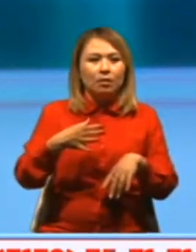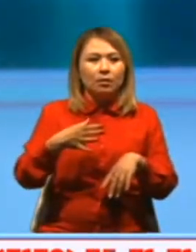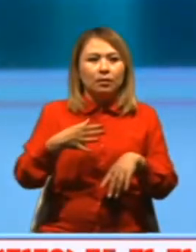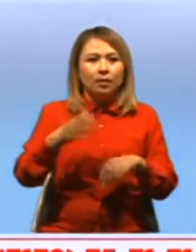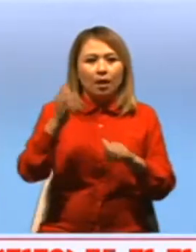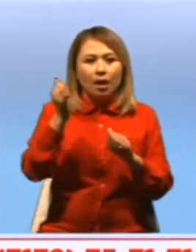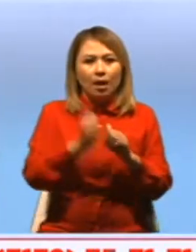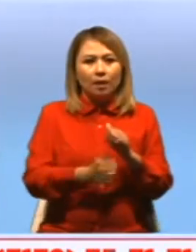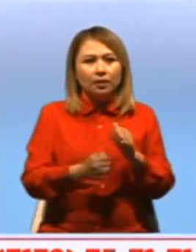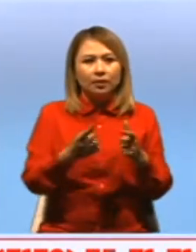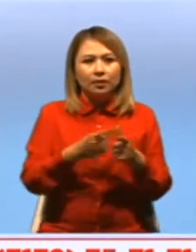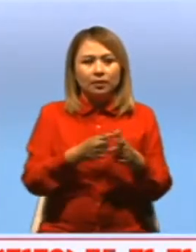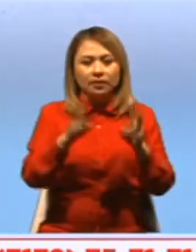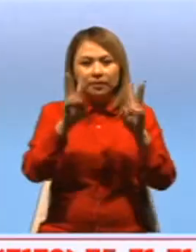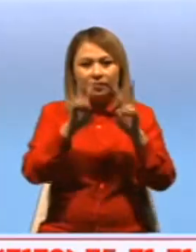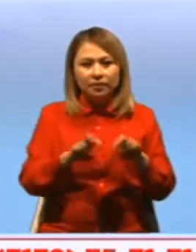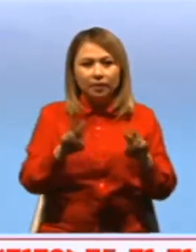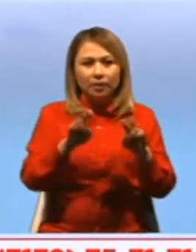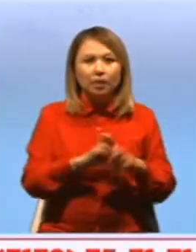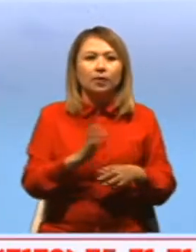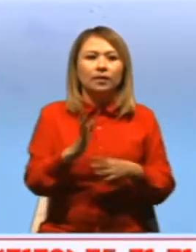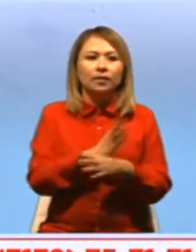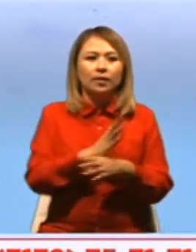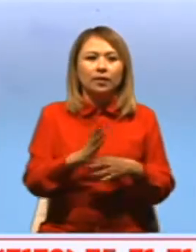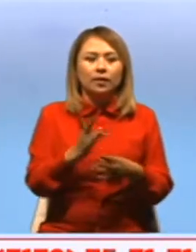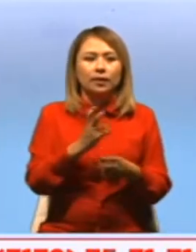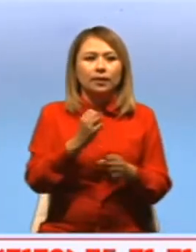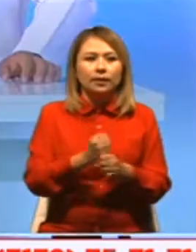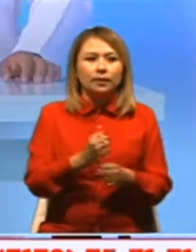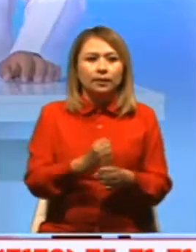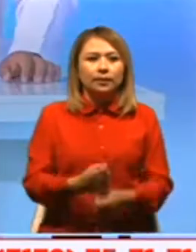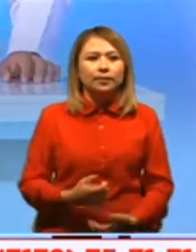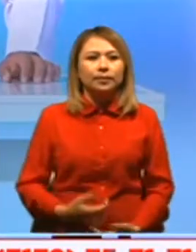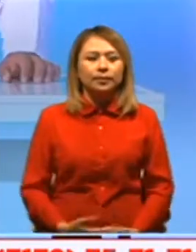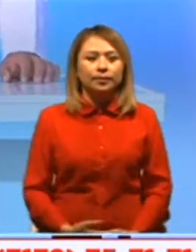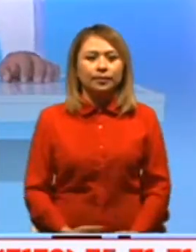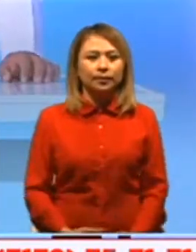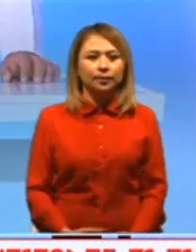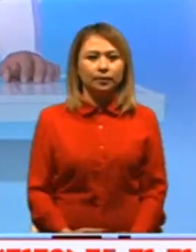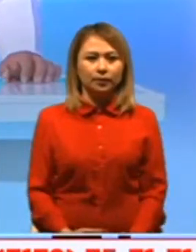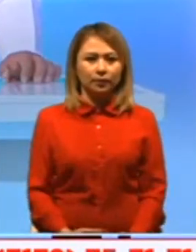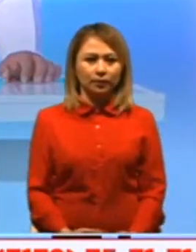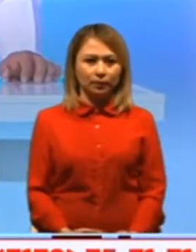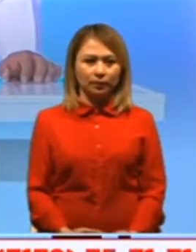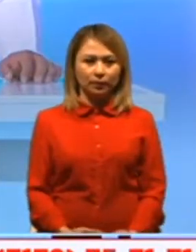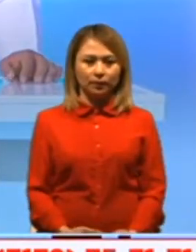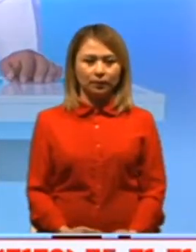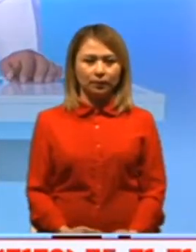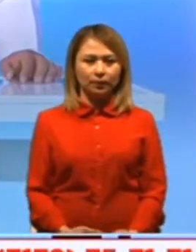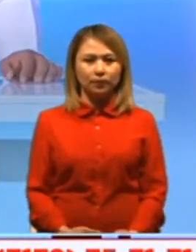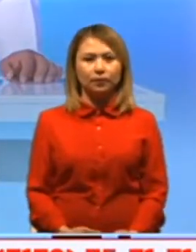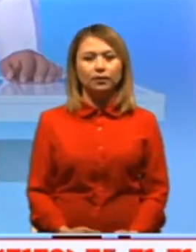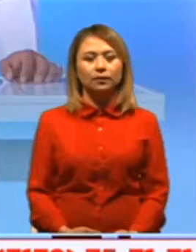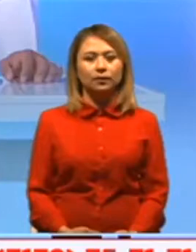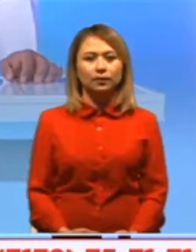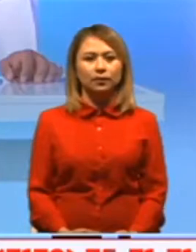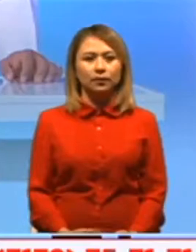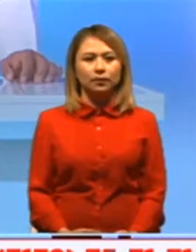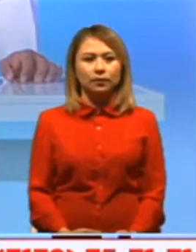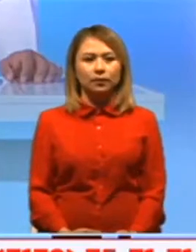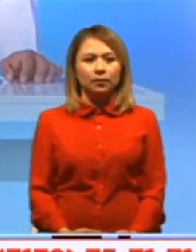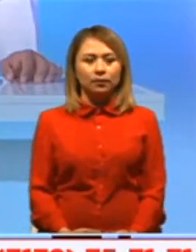әр ісінуді дифтиагностика жасап ажыратуымыз керек. Тағы бір көрерменіміз бар, байланыста тұрған. Сәлеметсіз, тыңдап тұрмыз.